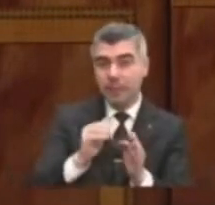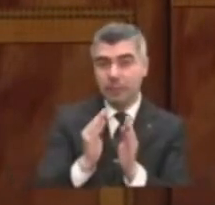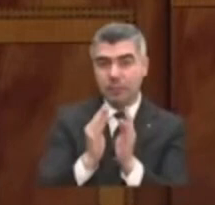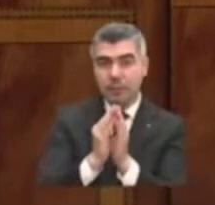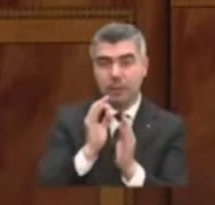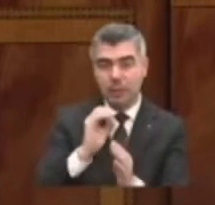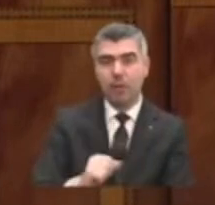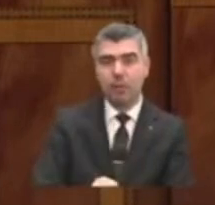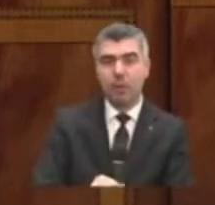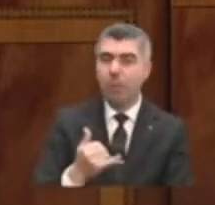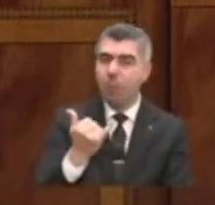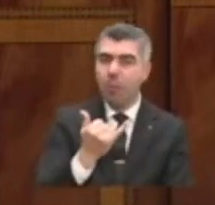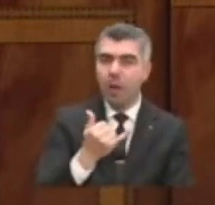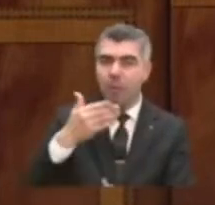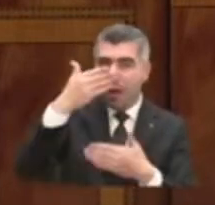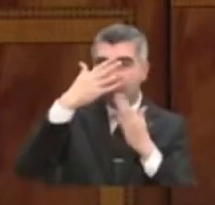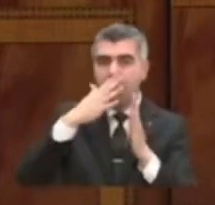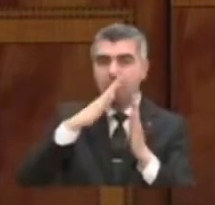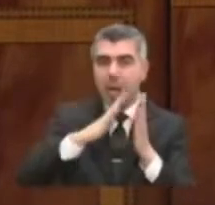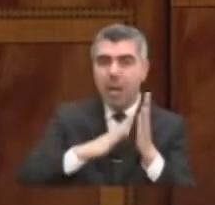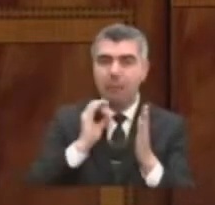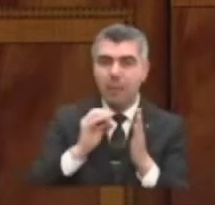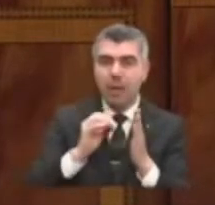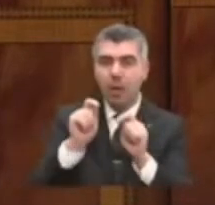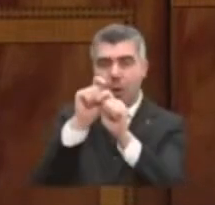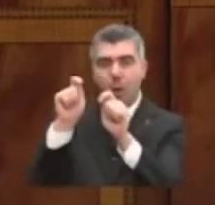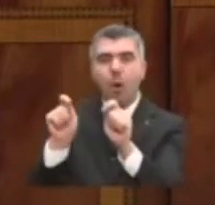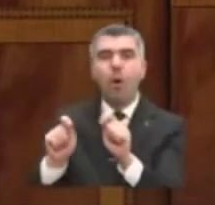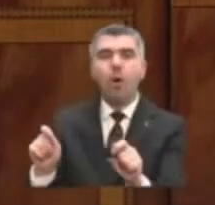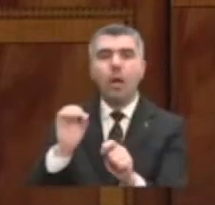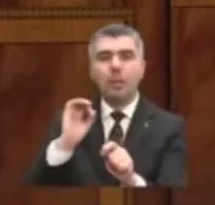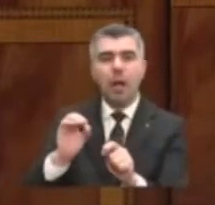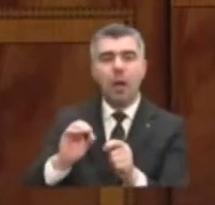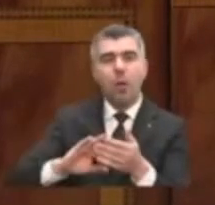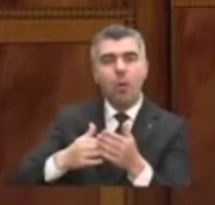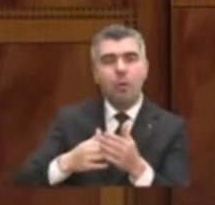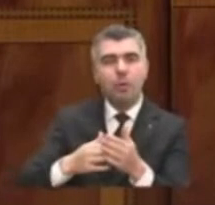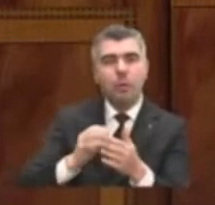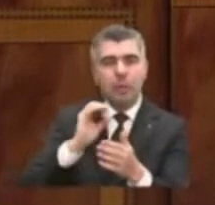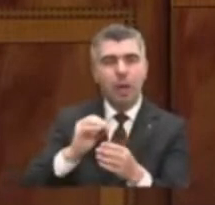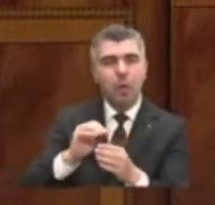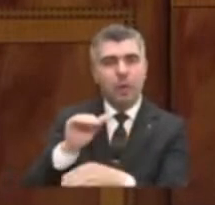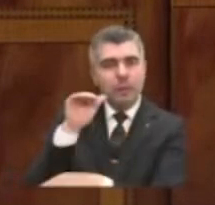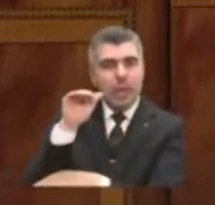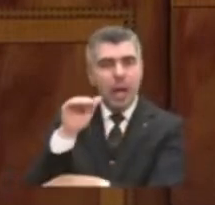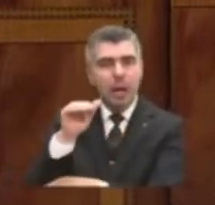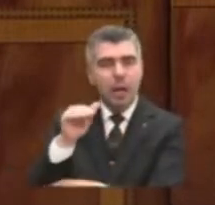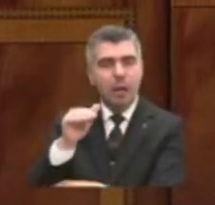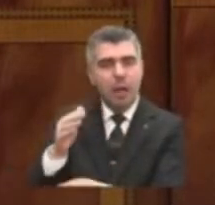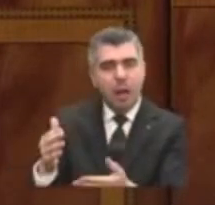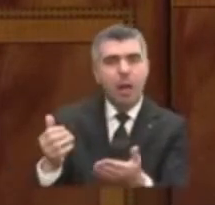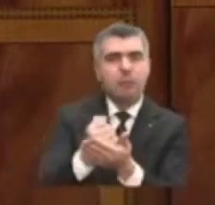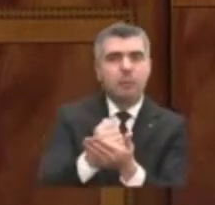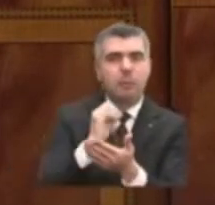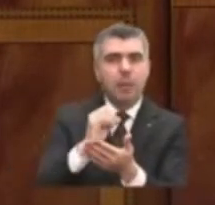ان ازمه بلادنا على صيانه استقلاليه قراره وتحصين سيادته ووحدته الوطنيه والترابيه